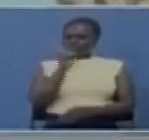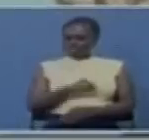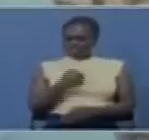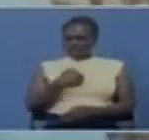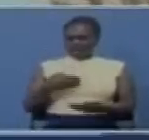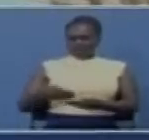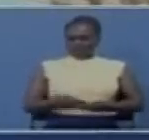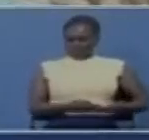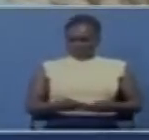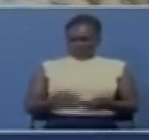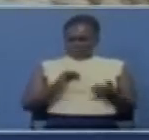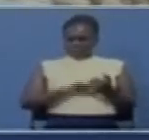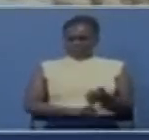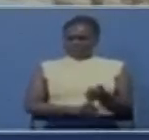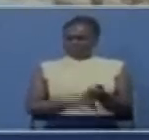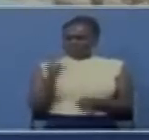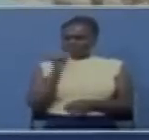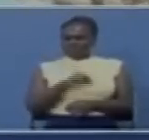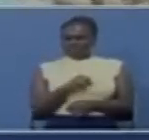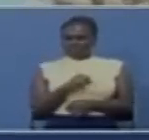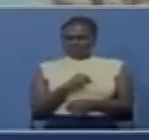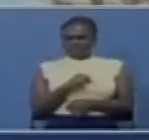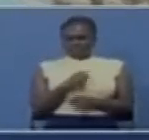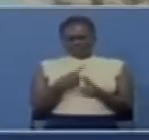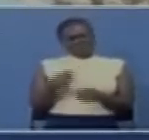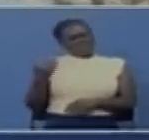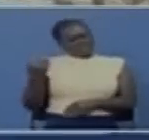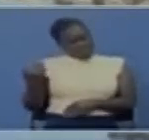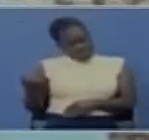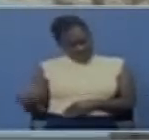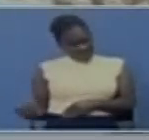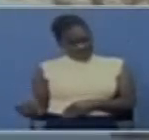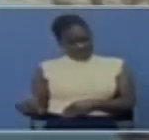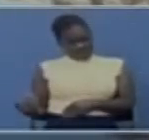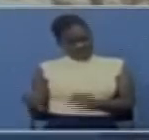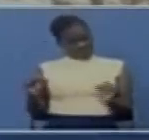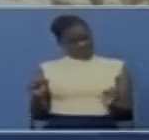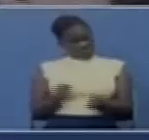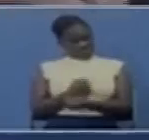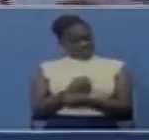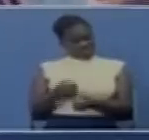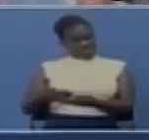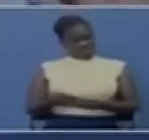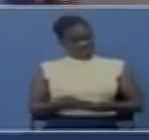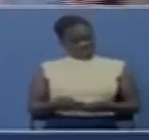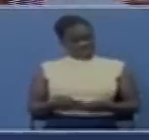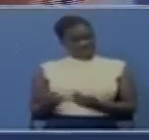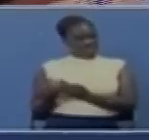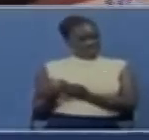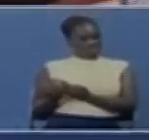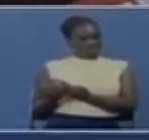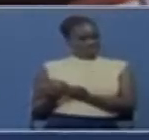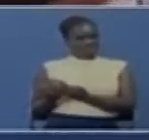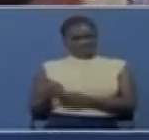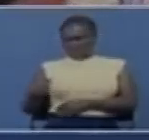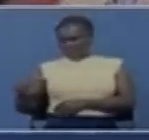katoto na ameolewa, but ni mtoto mdogo sana, hata hawezi shika huyo mtoto wake.